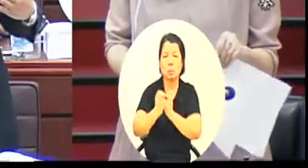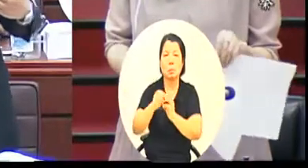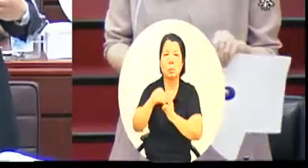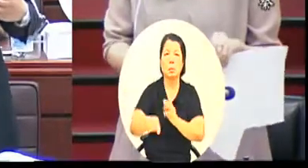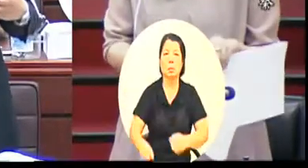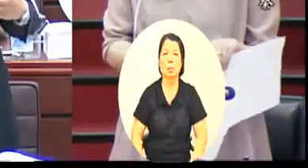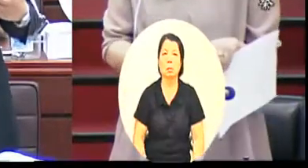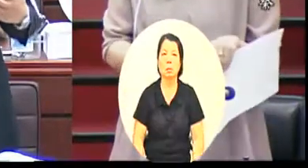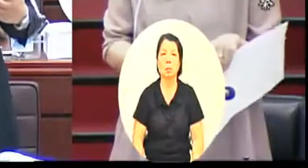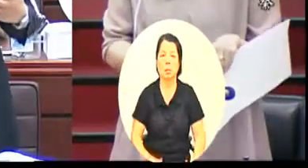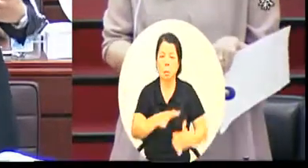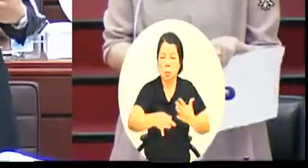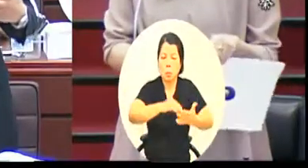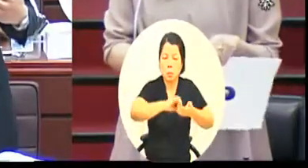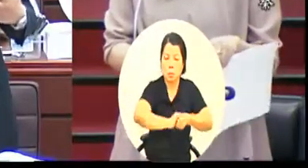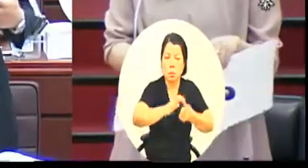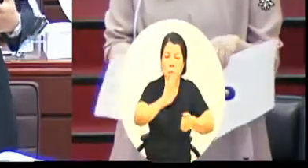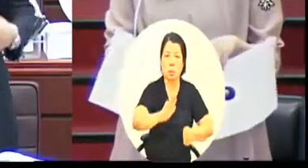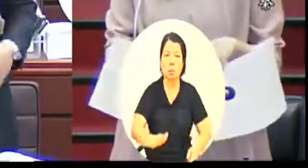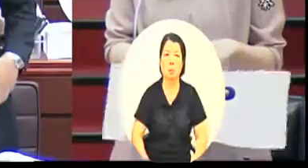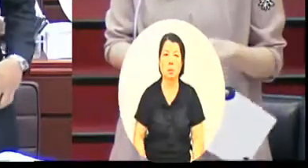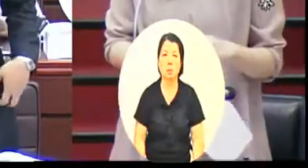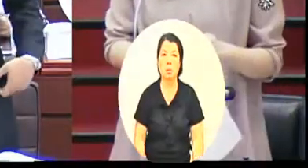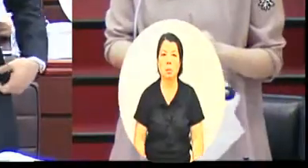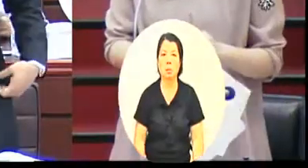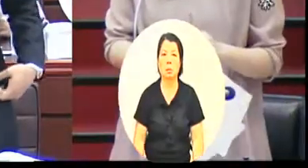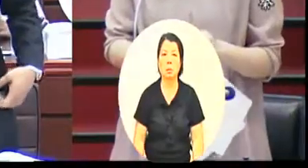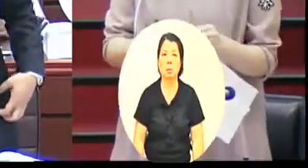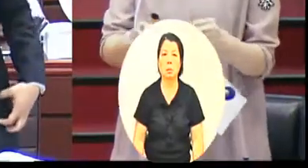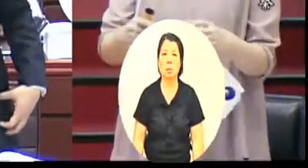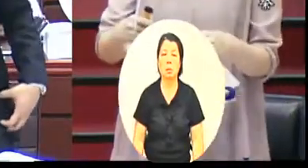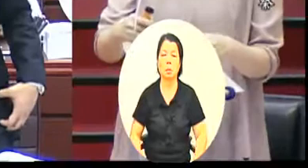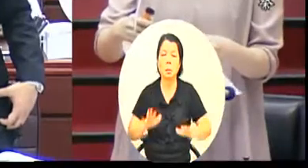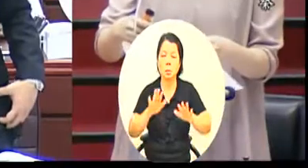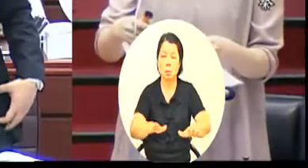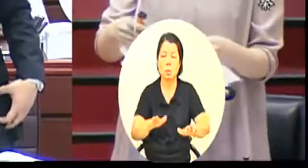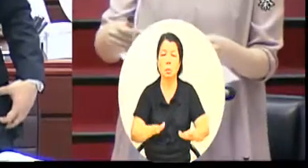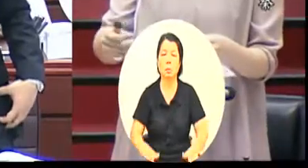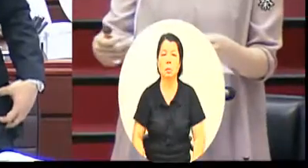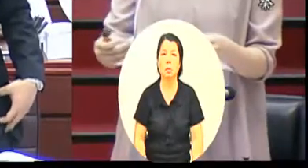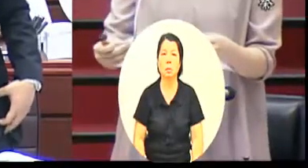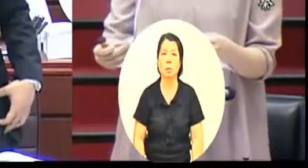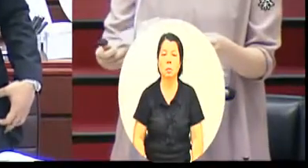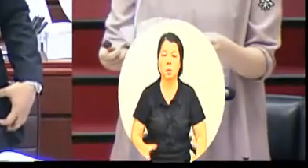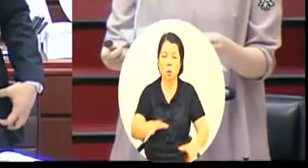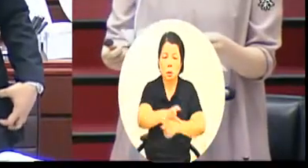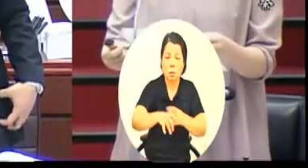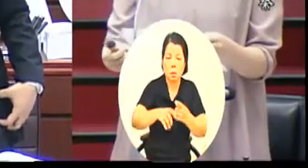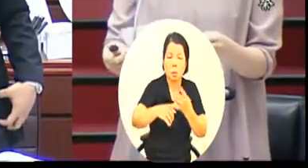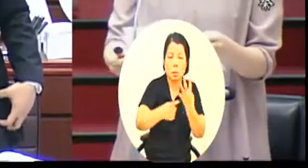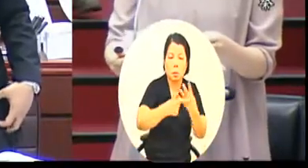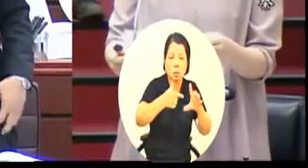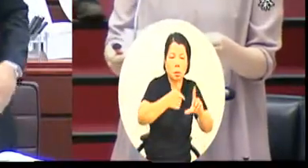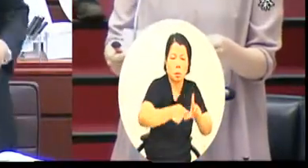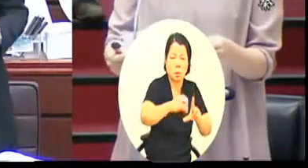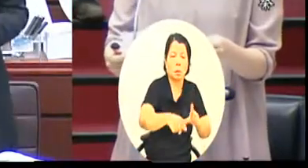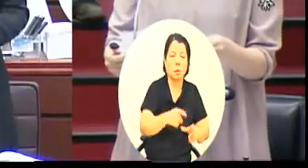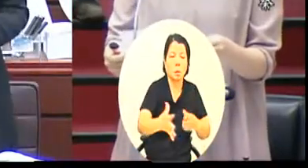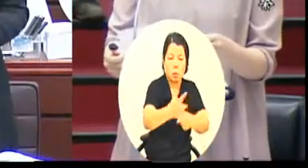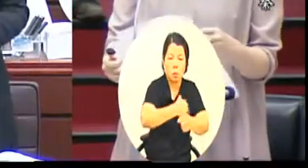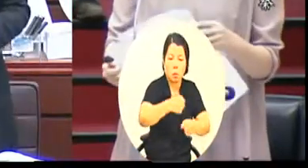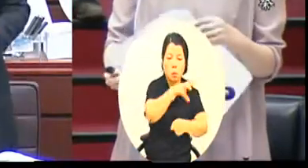也有规做一些相对应的一些规范。那以目前来讲，事实上农业区哦，在全国各地，